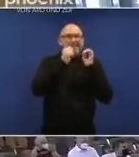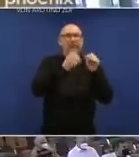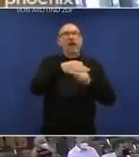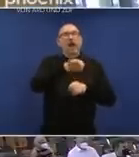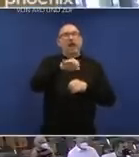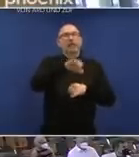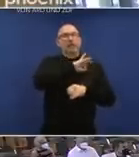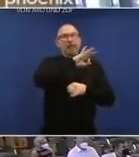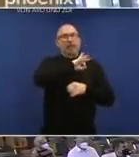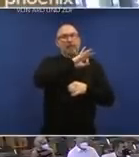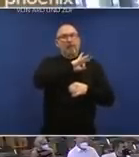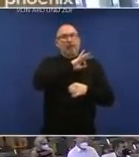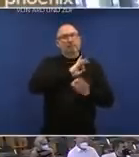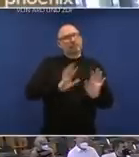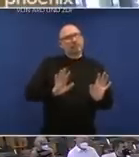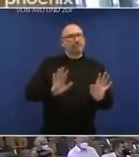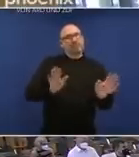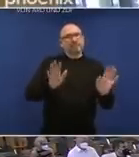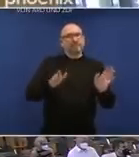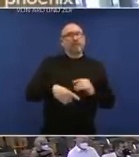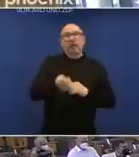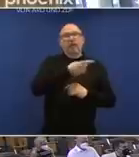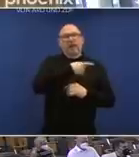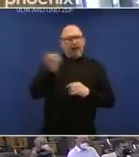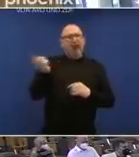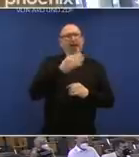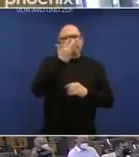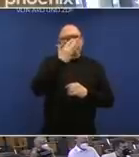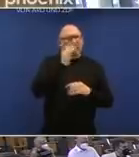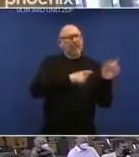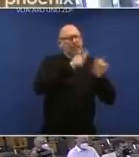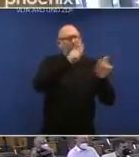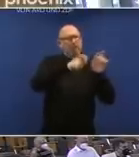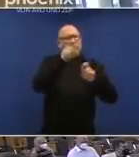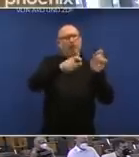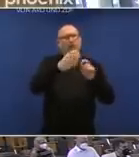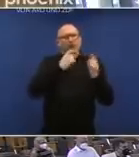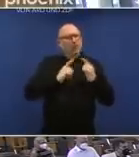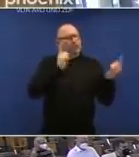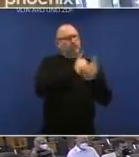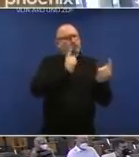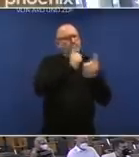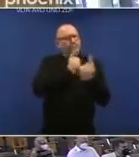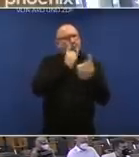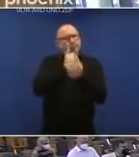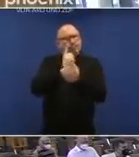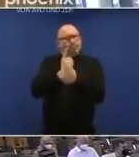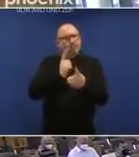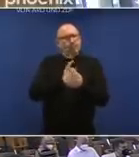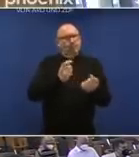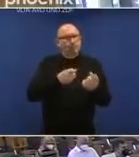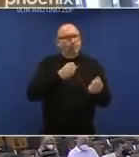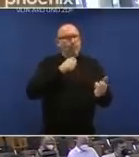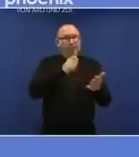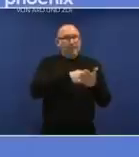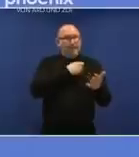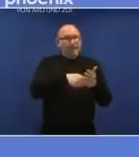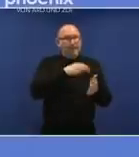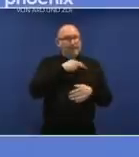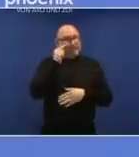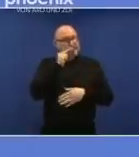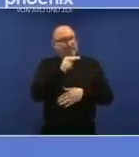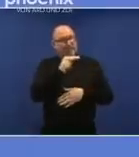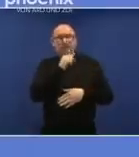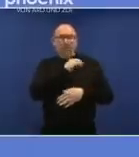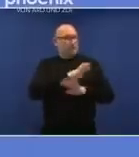zumal ich annehme, dass alle von sich in Anspruch nehmen, dass sie versuchen, auf die Bürger und Bürgerinnen zuzugehen im Wahlkampf, sehe ich nicht.